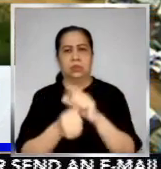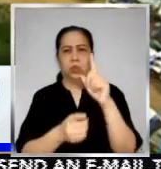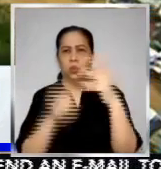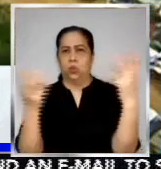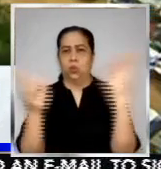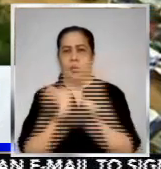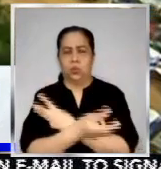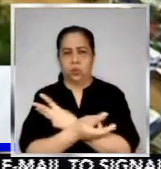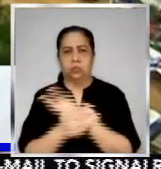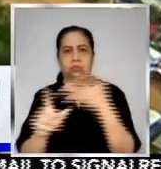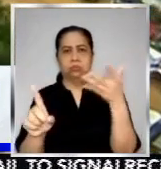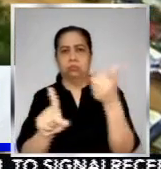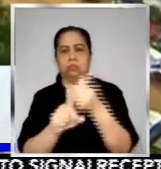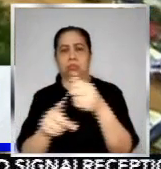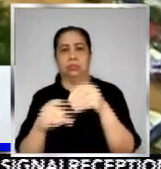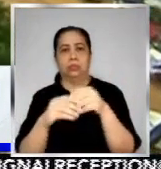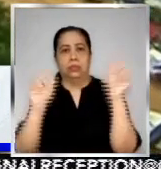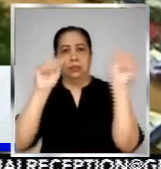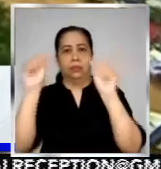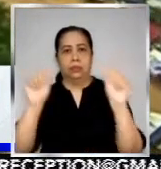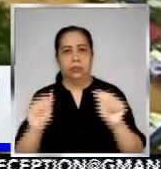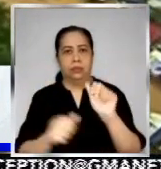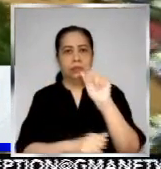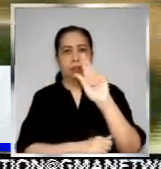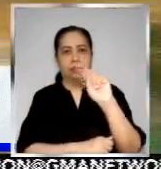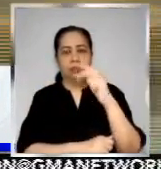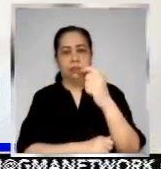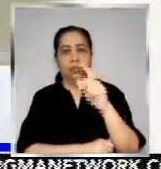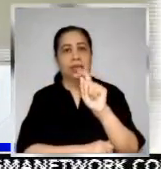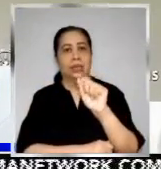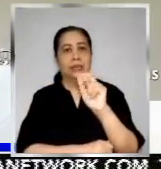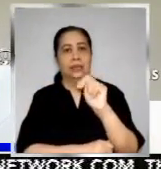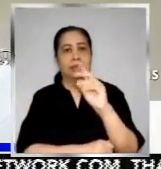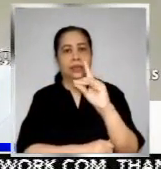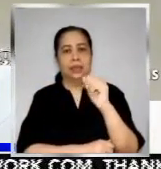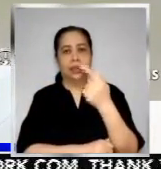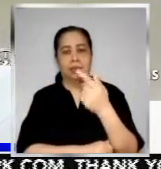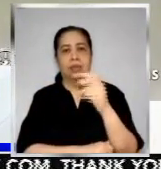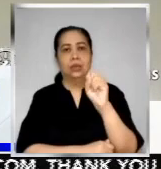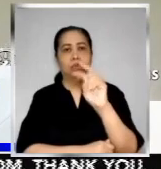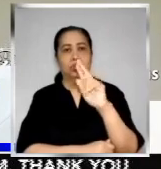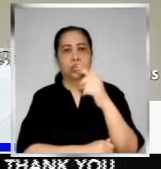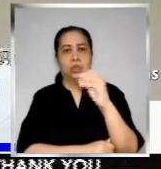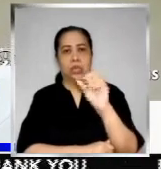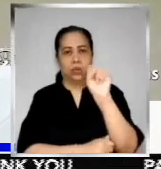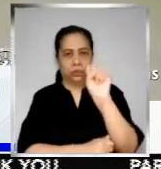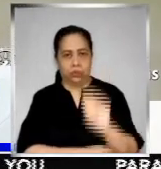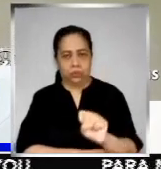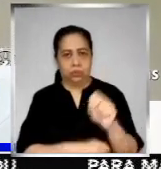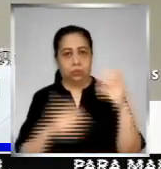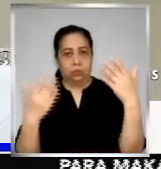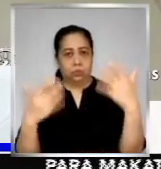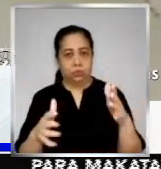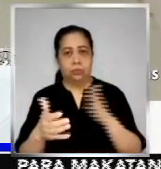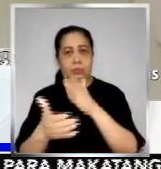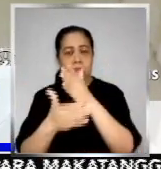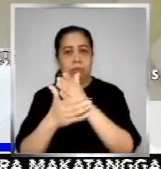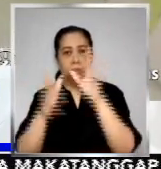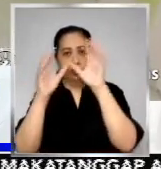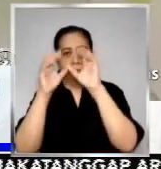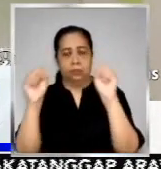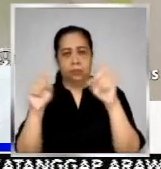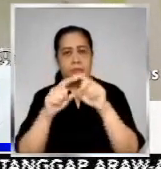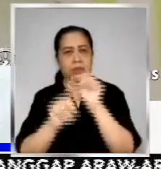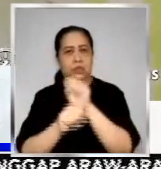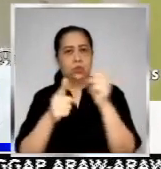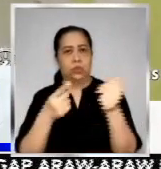ng bagyong Auring, ang Tandag City sa Surigao del Sur. Pagkatapos, dumalo ang Pangulo sa situation briefing kasama